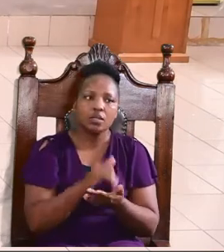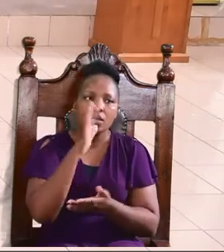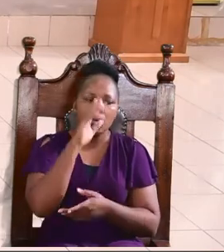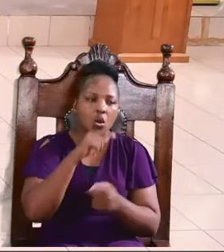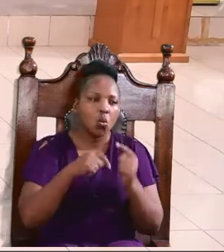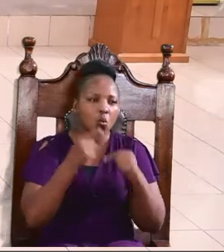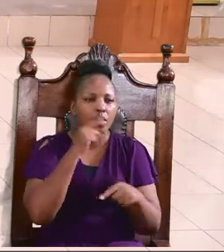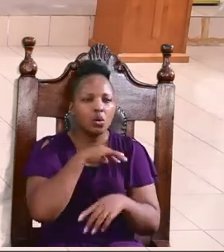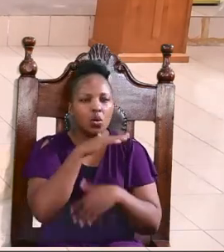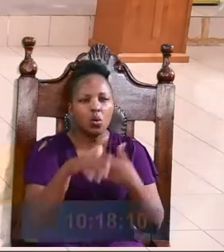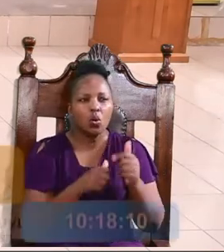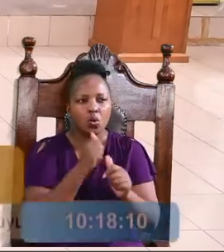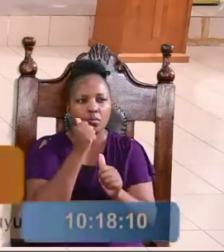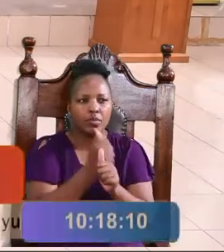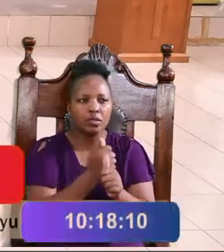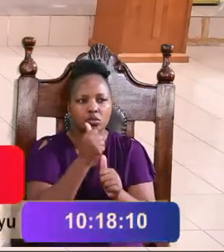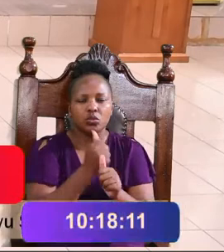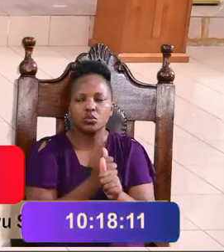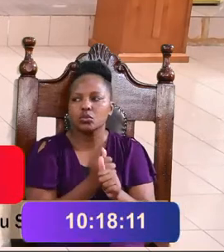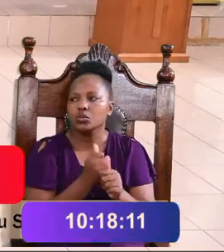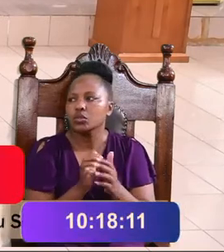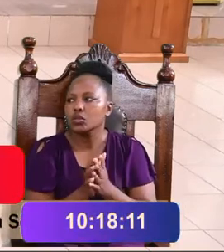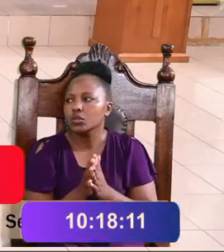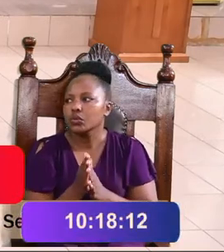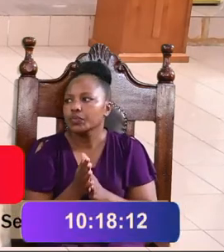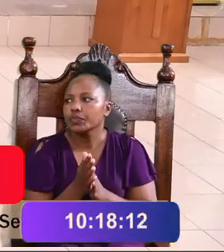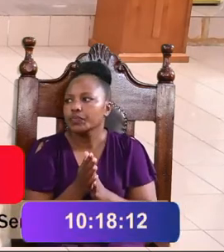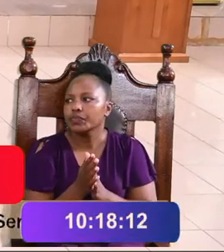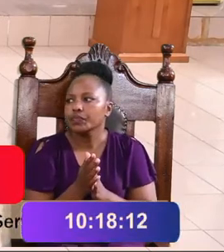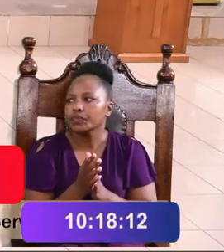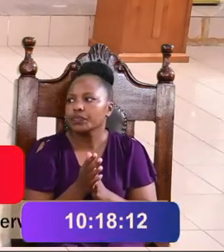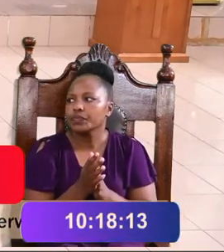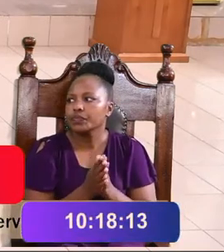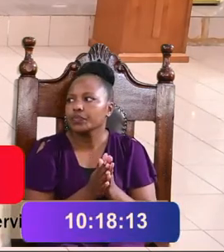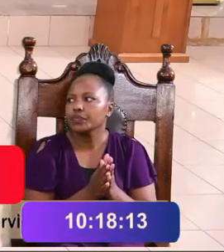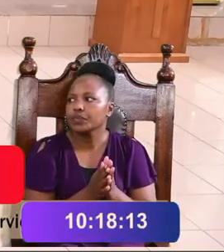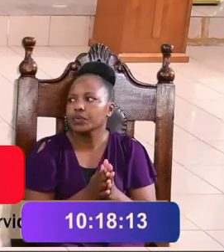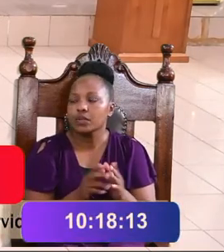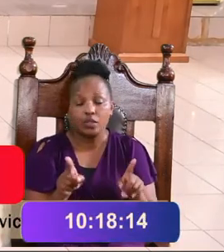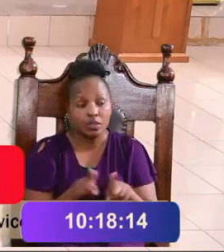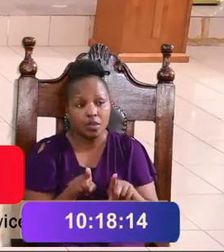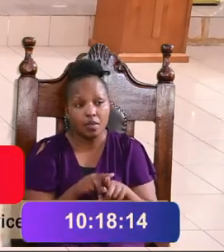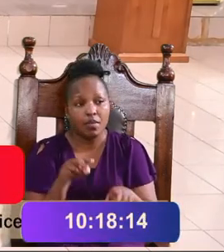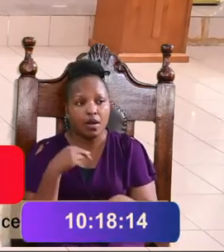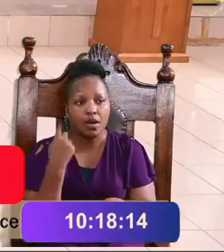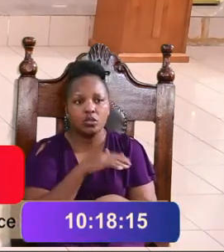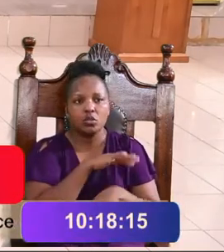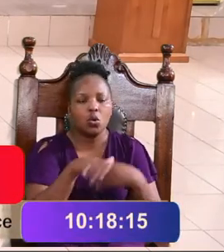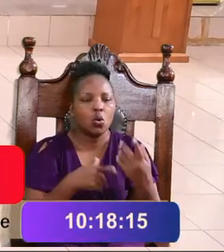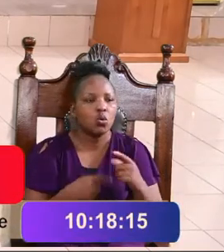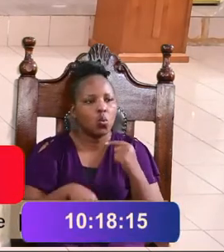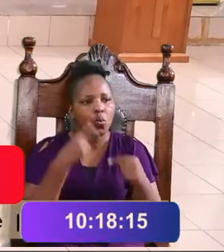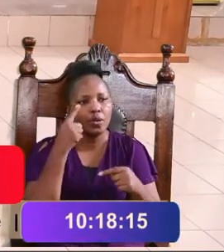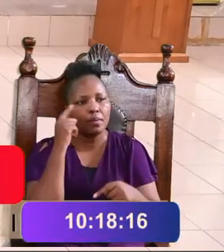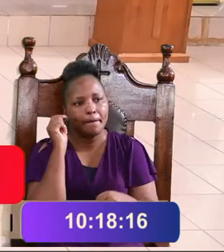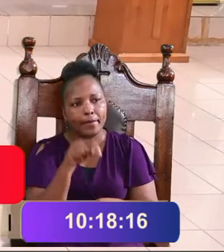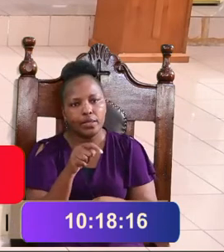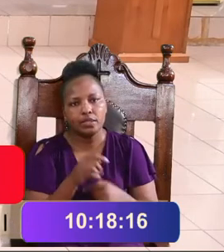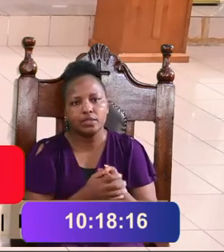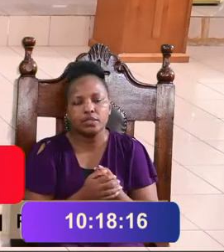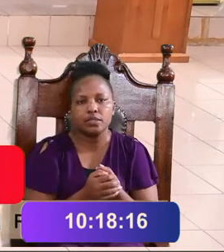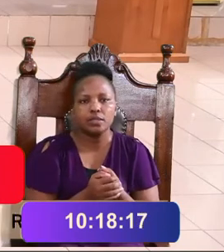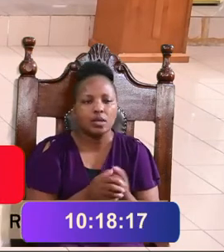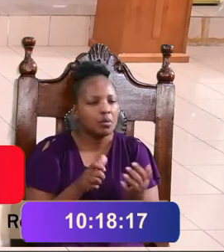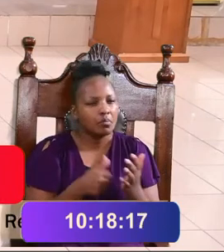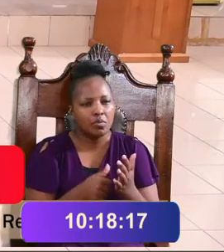vita zote. Ameshinda mauti, ameshinda kaburi, na hata sisi sote pia tutashinda. Haijalishi matatizo